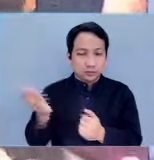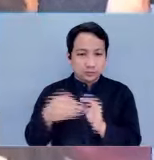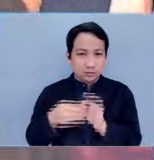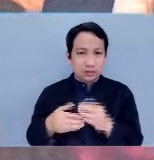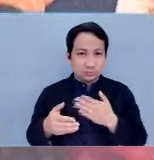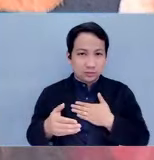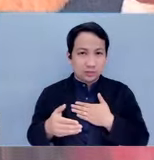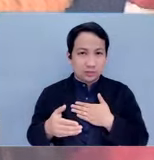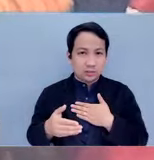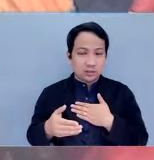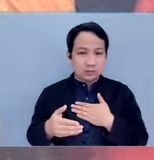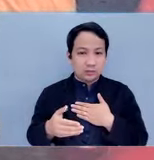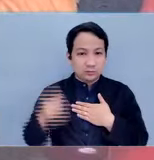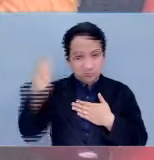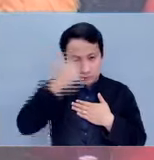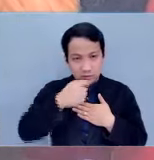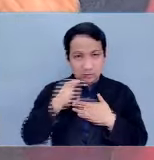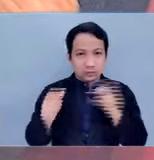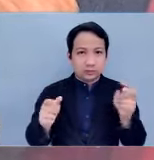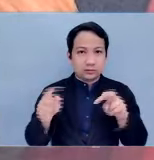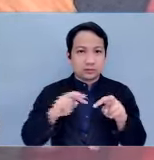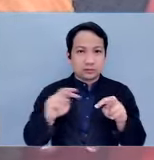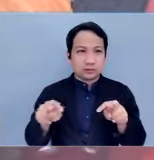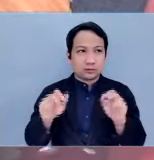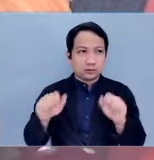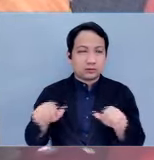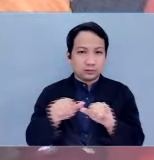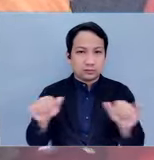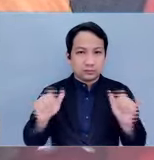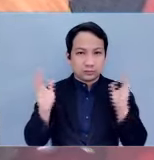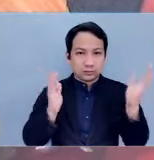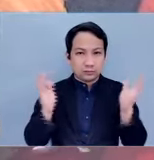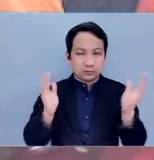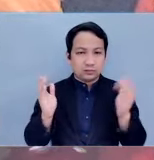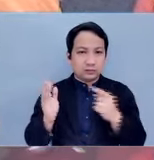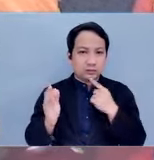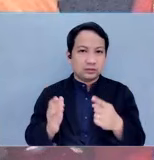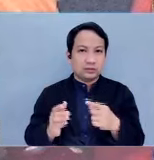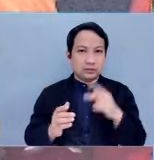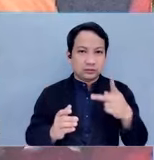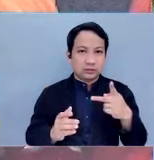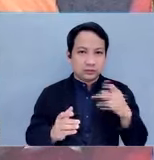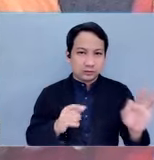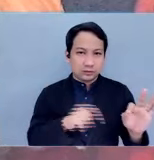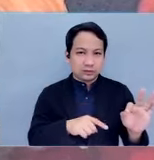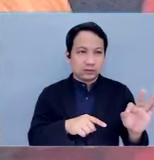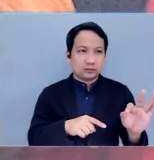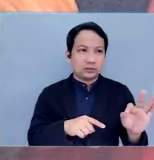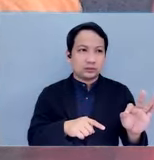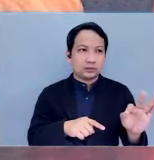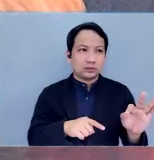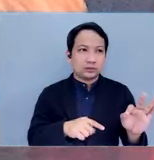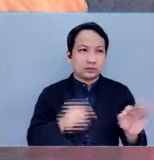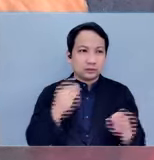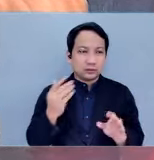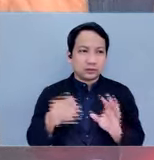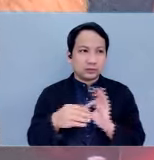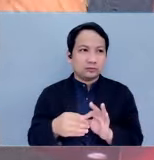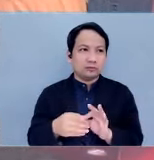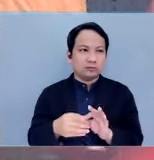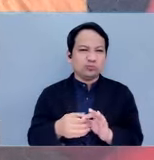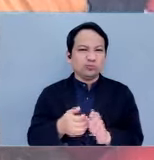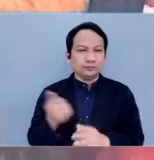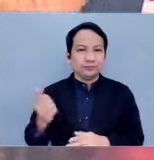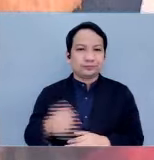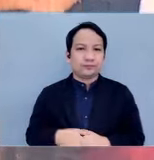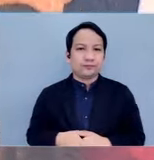graduate ng 2022. Nice. And they can do the service already. Let's say, in K-9, pwede sila sa military. And others po. Okay. Yeah. Siyempre,